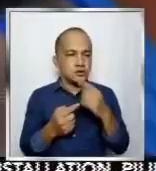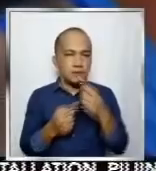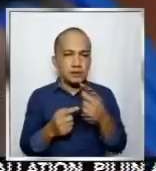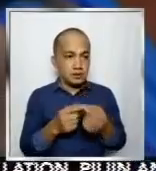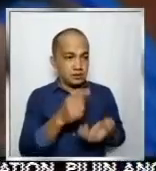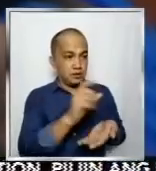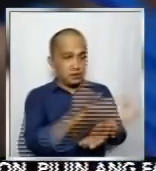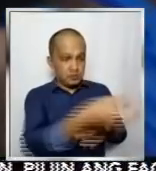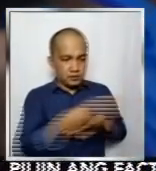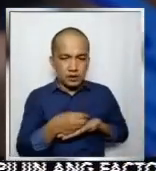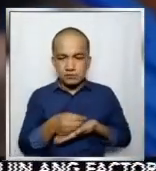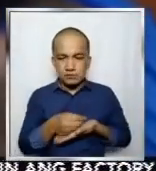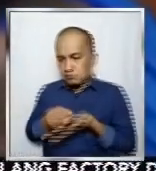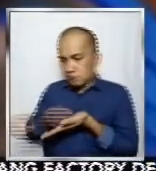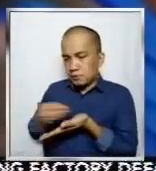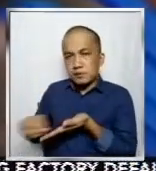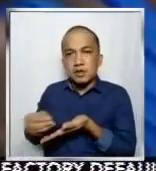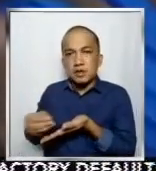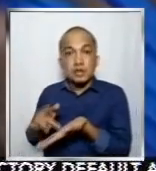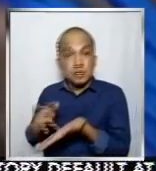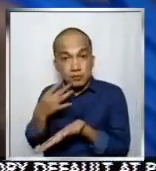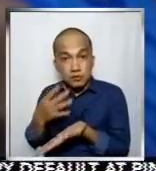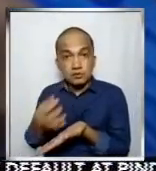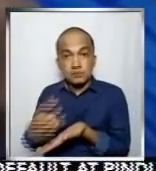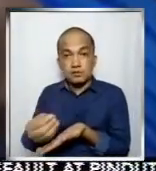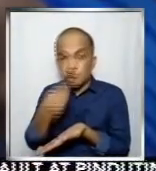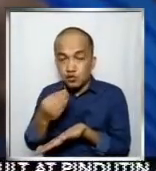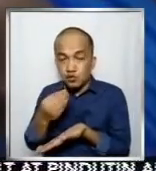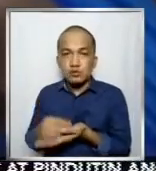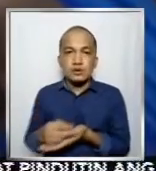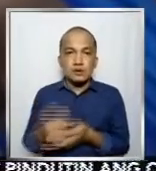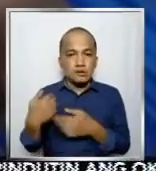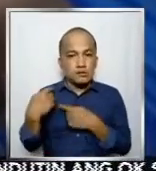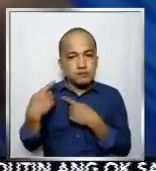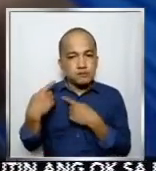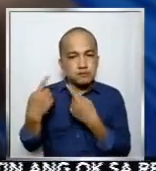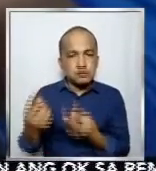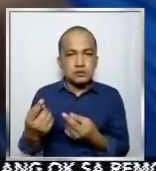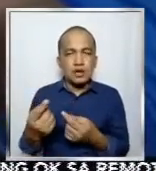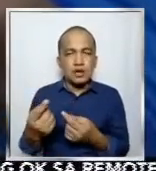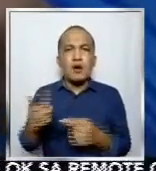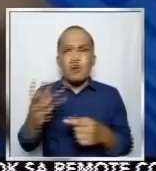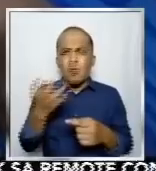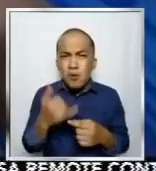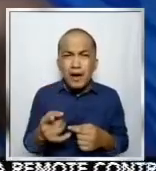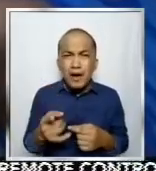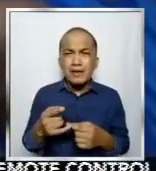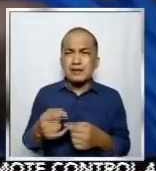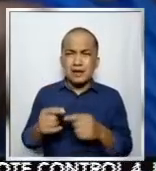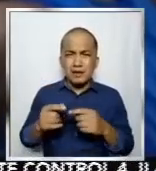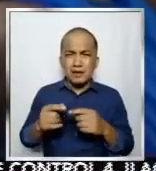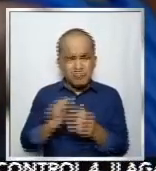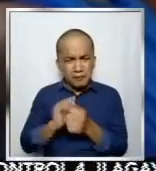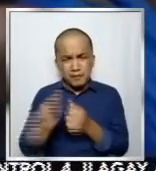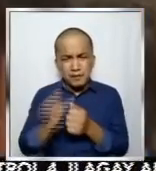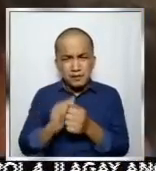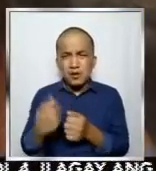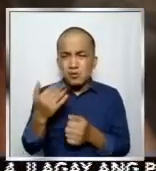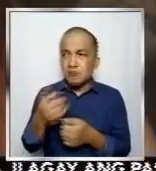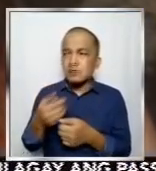pagkain. Nitong mga nakalipas na araw, nakakaraos sila dahil lamang sa inaabot na pagkain ng mga nagmamagandang loob na